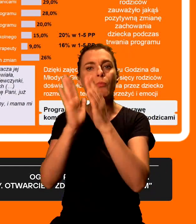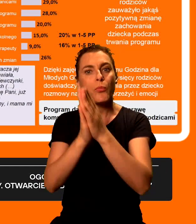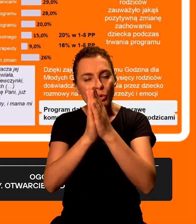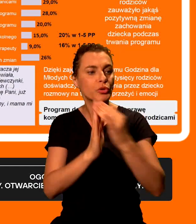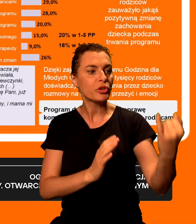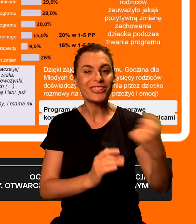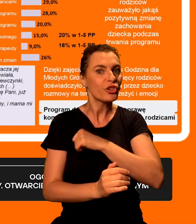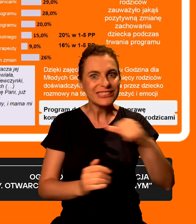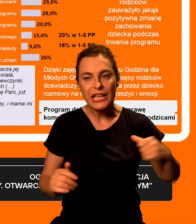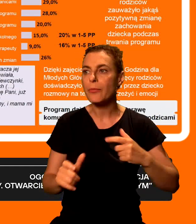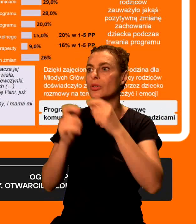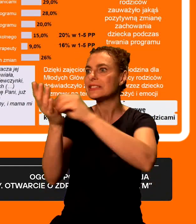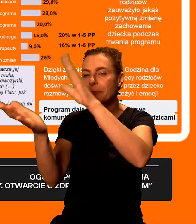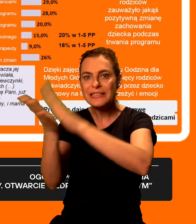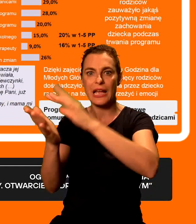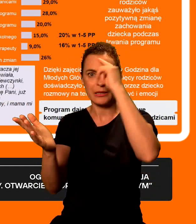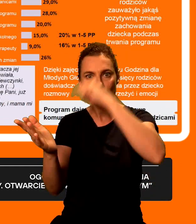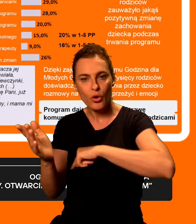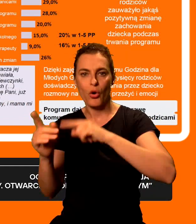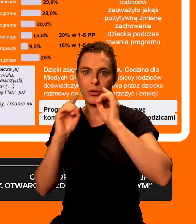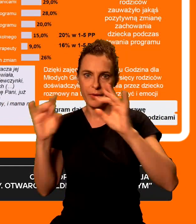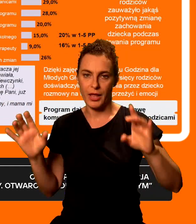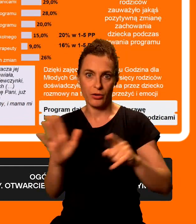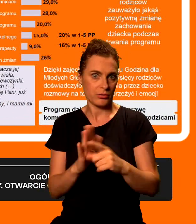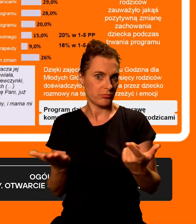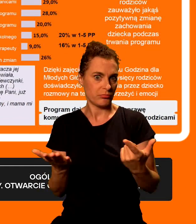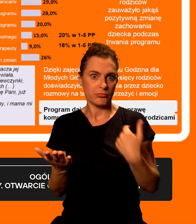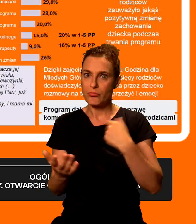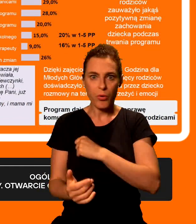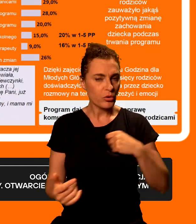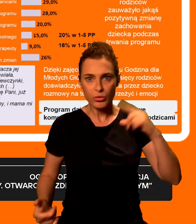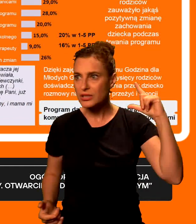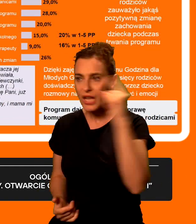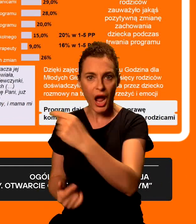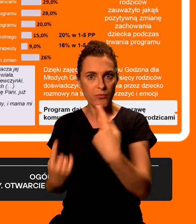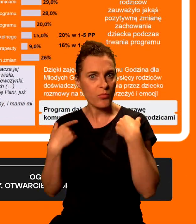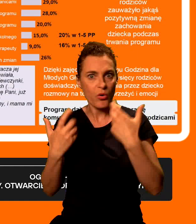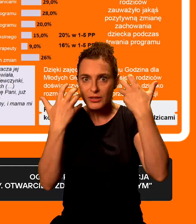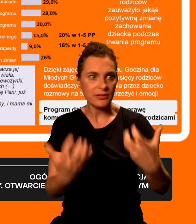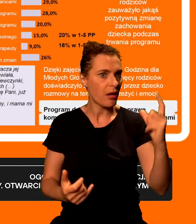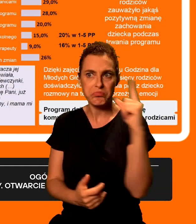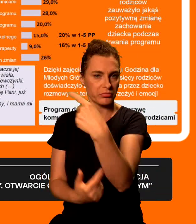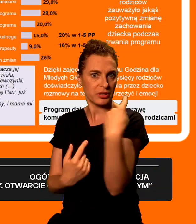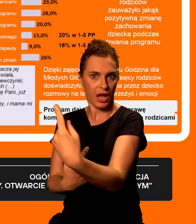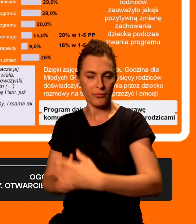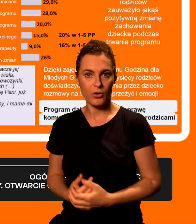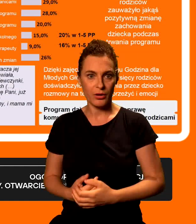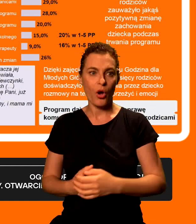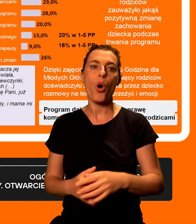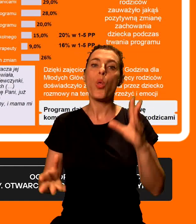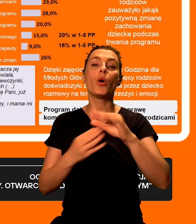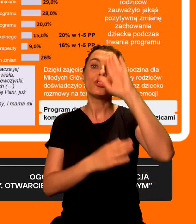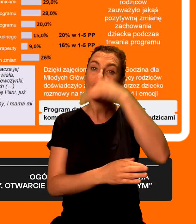terapeuty. Ogólnie 9, ale w szkołach ponadpodstawowych 16. Poszło z własnej woli do psychologa, terapeuty. Ogólnie 15, ale w szkołach